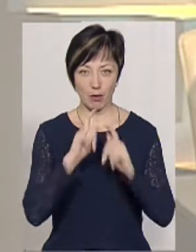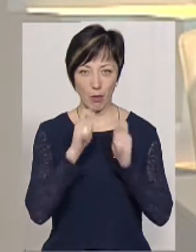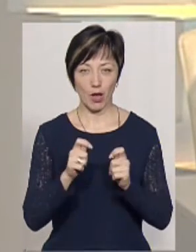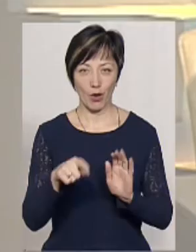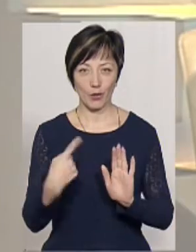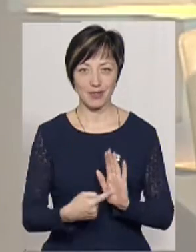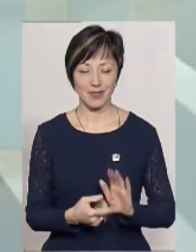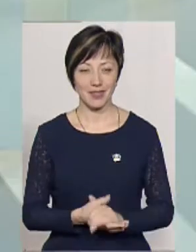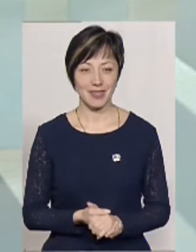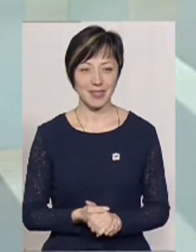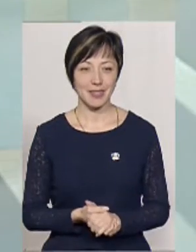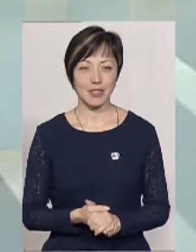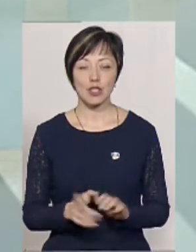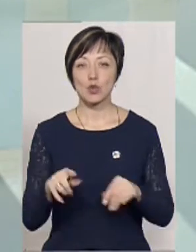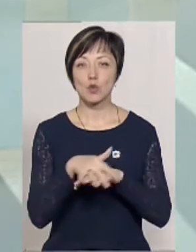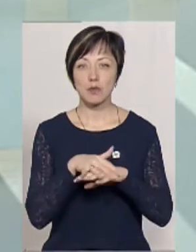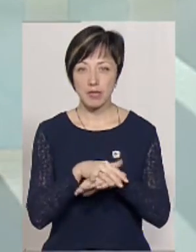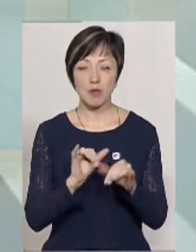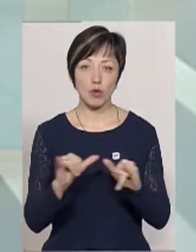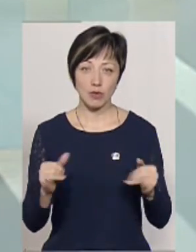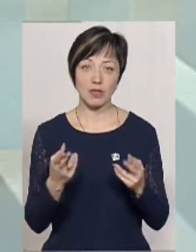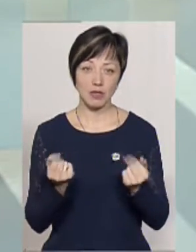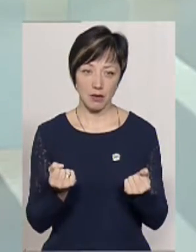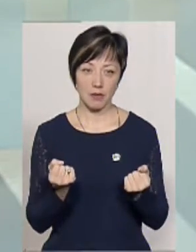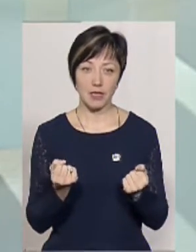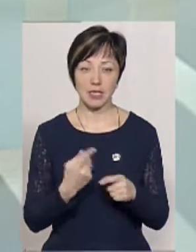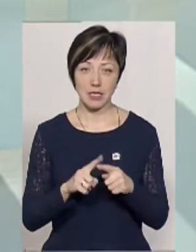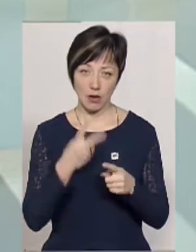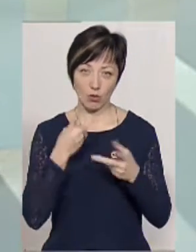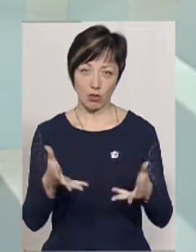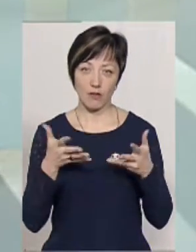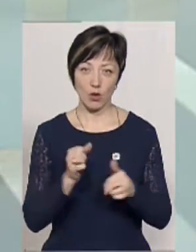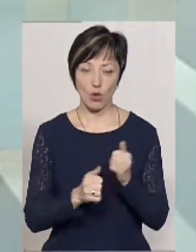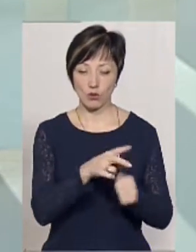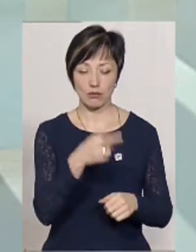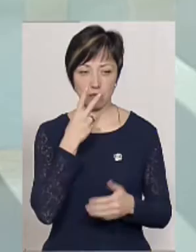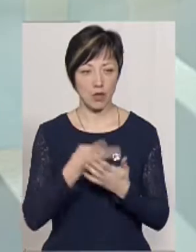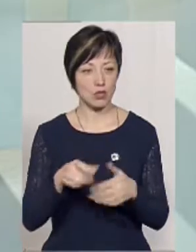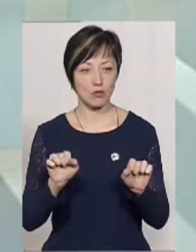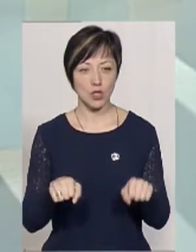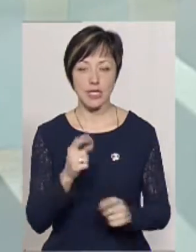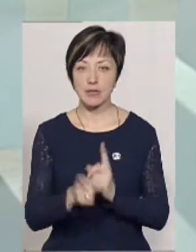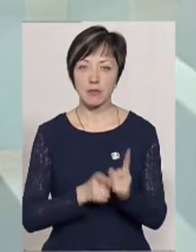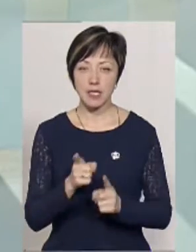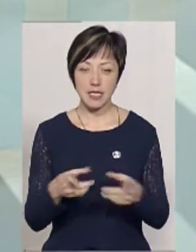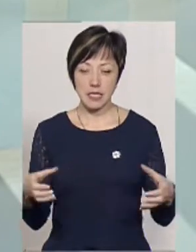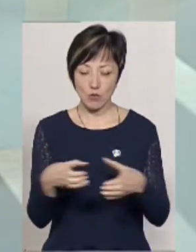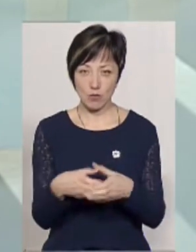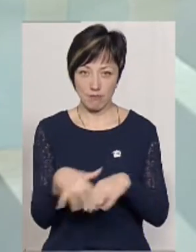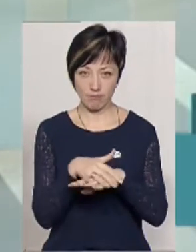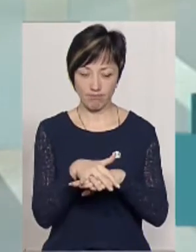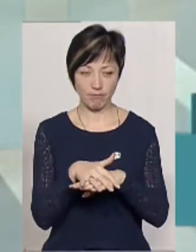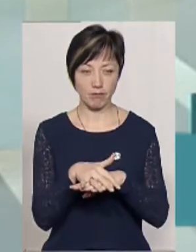от, коли дається? Ну, те, що суспільство прогресує, це да. Тобто це очевидно, і це кожен може бачити, що, скажімо, змінюється склад